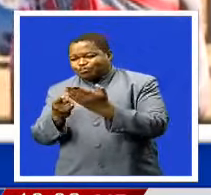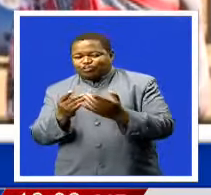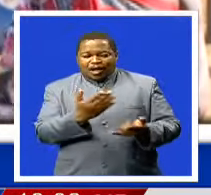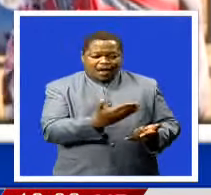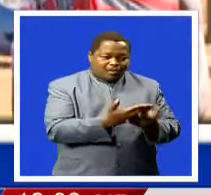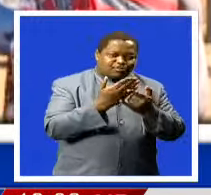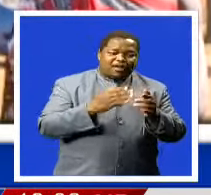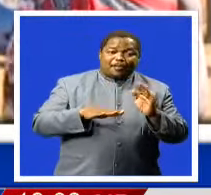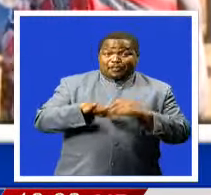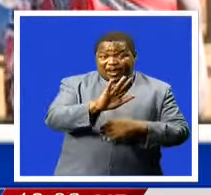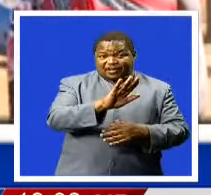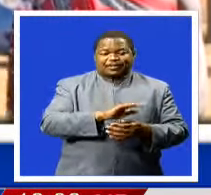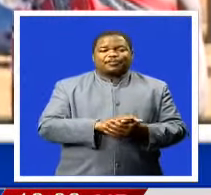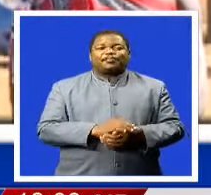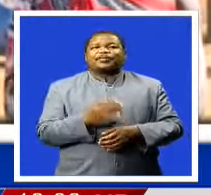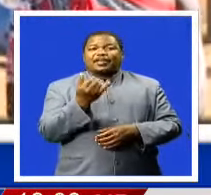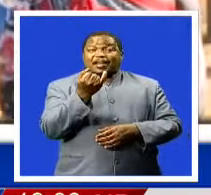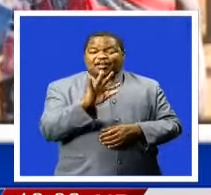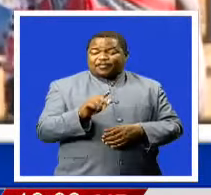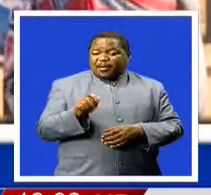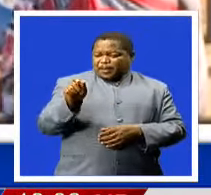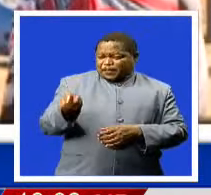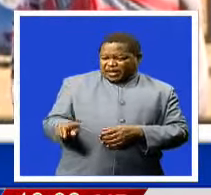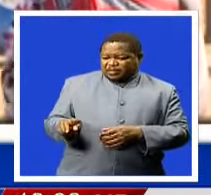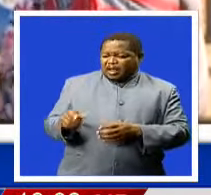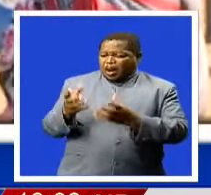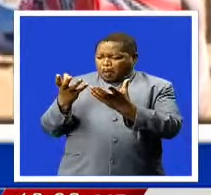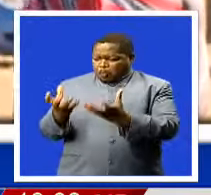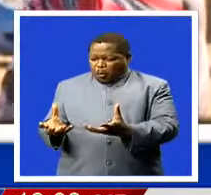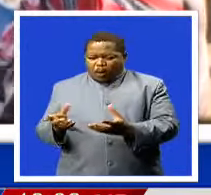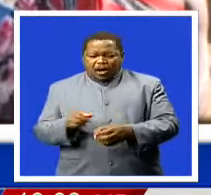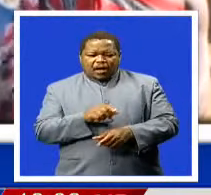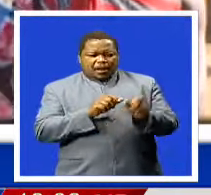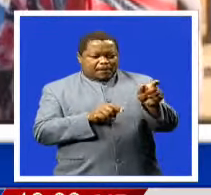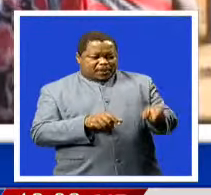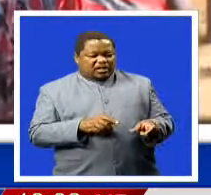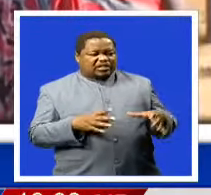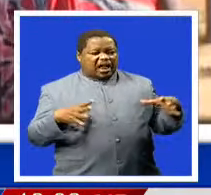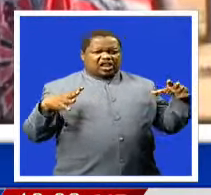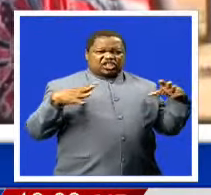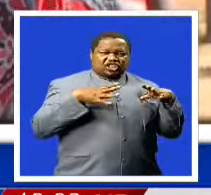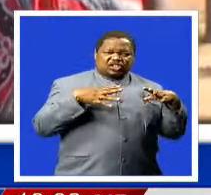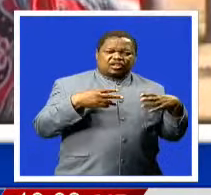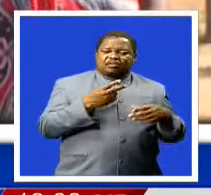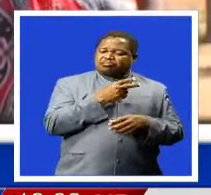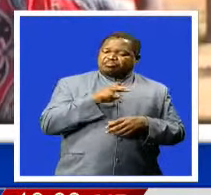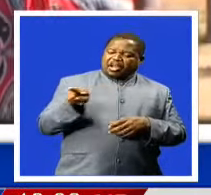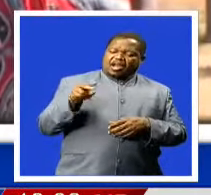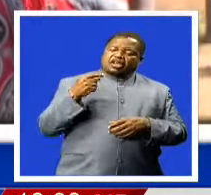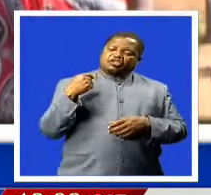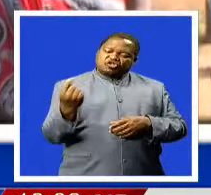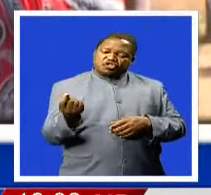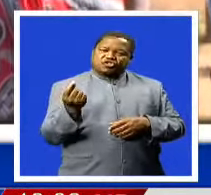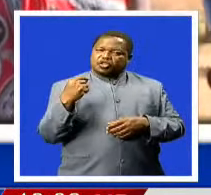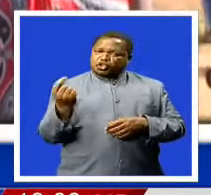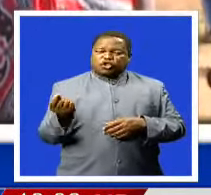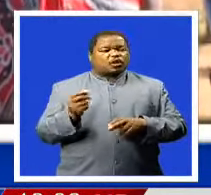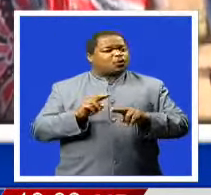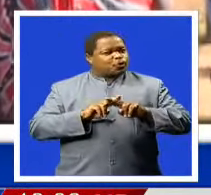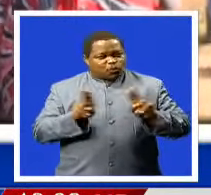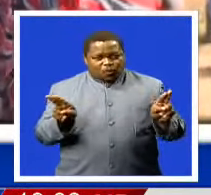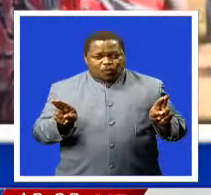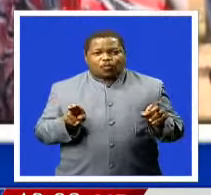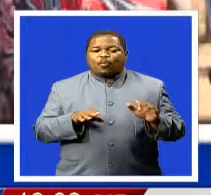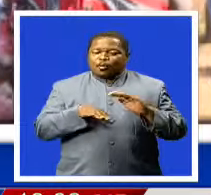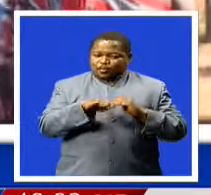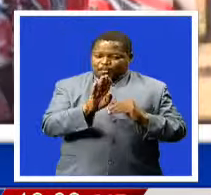Angathi umuntu nabona ukuthi udelutho kanti umnako wena useceleni uhlale kuthi umnike ukuthi womnika